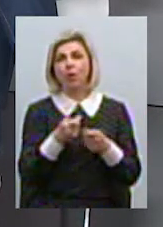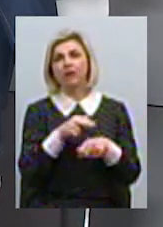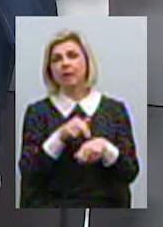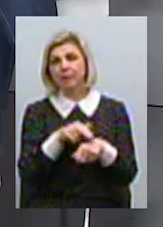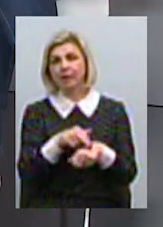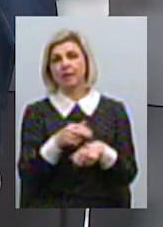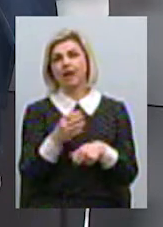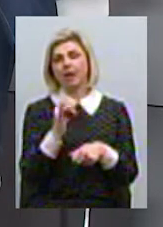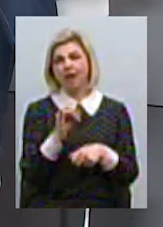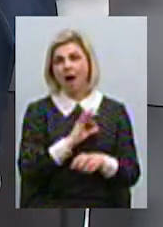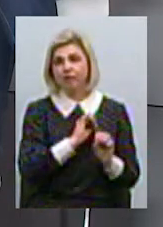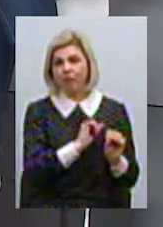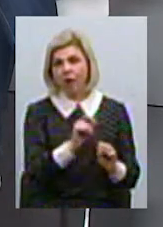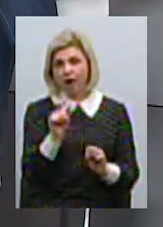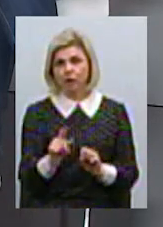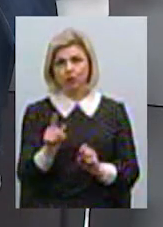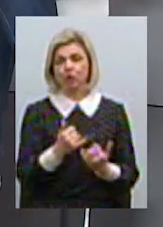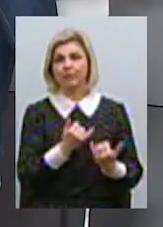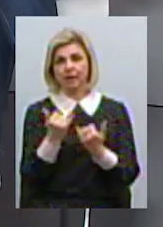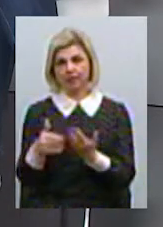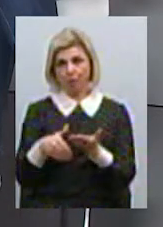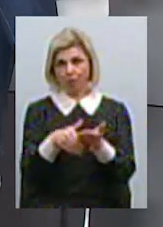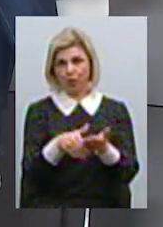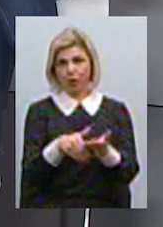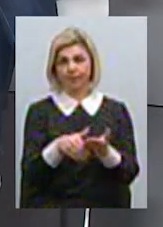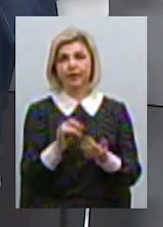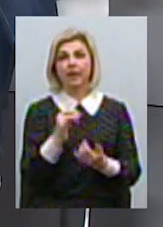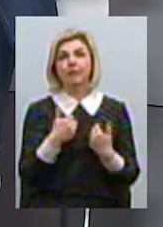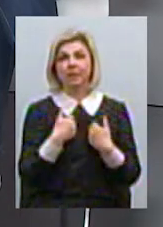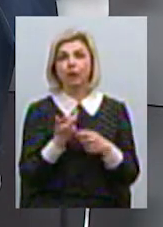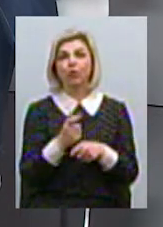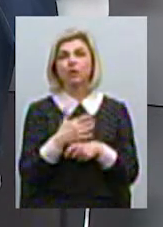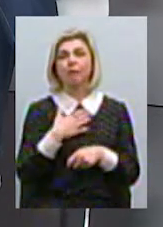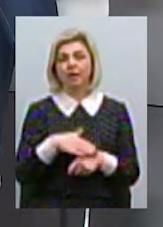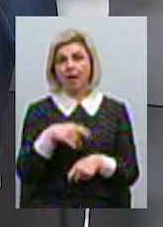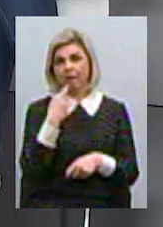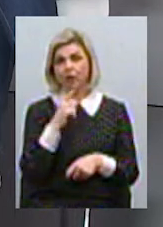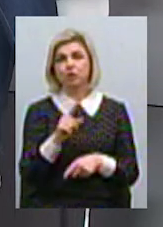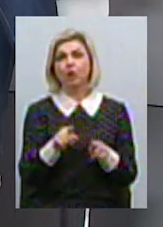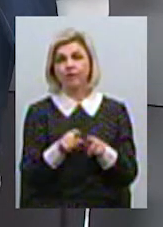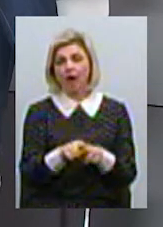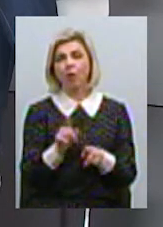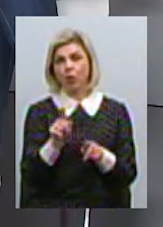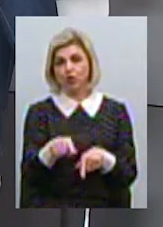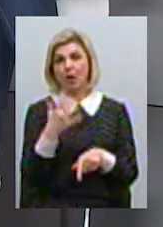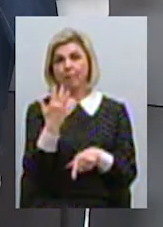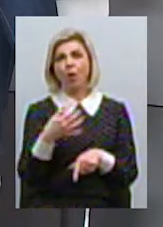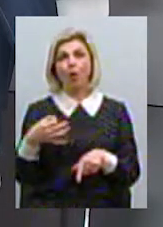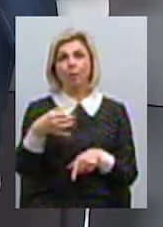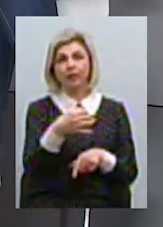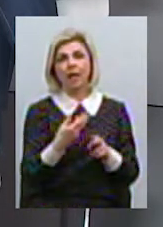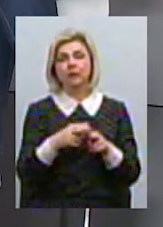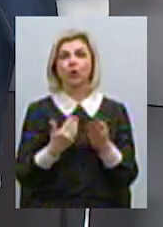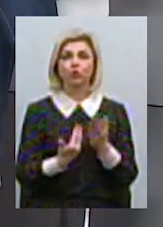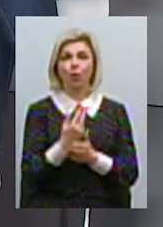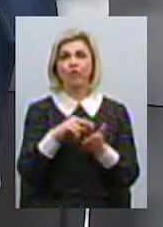орган юстиції, адвокату для того, щоб надати допомогу. Мені сьогодні дуже приємно говорити, що також 5 областей, і цей пілотний проєкт